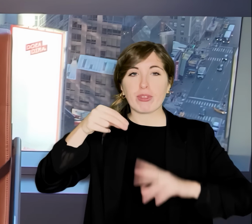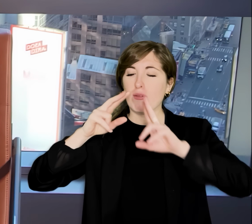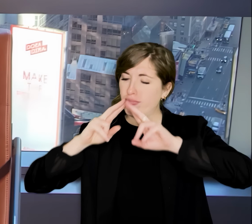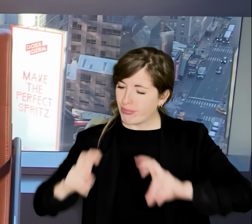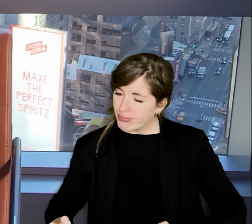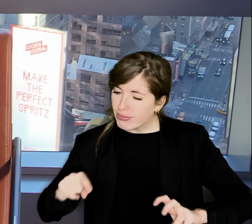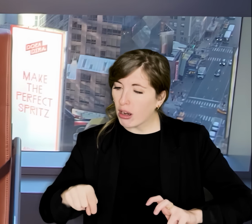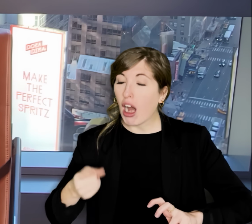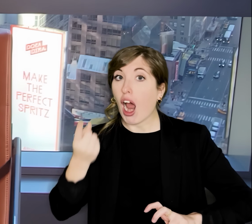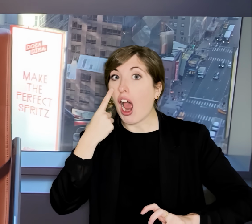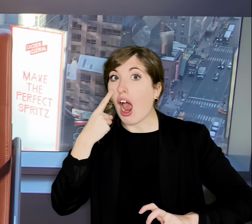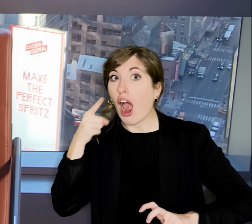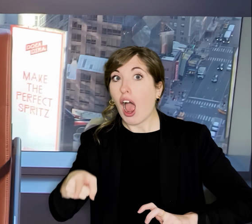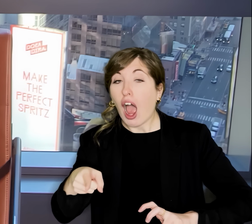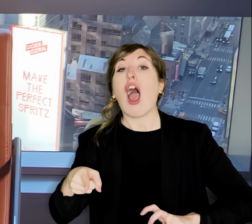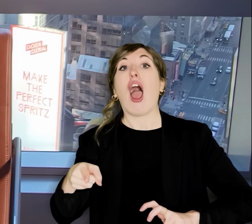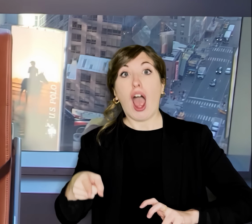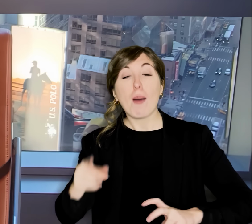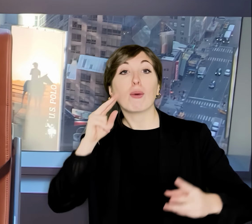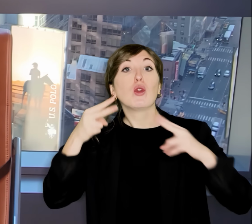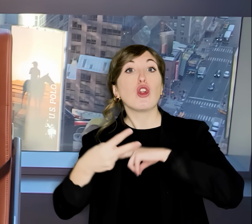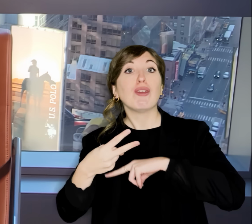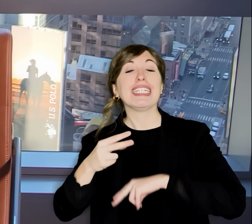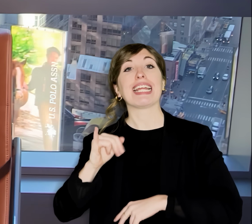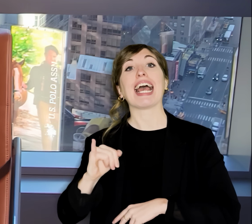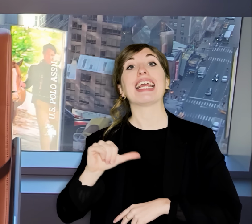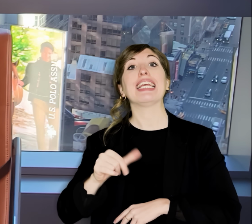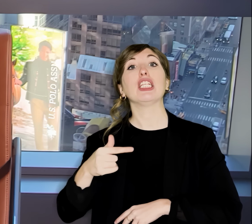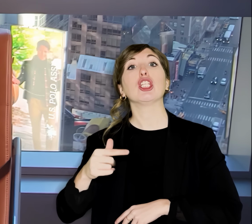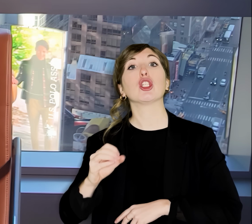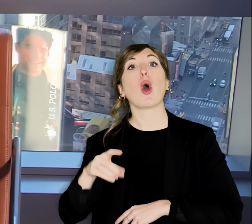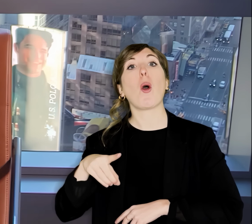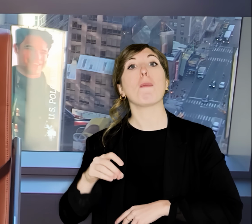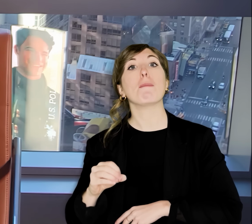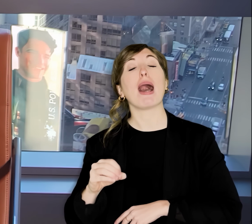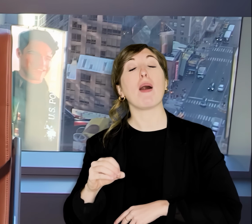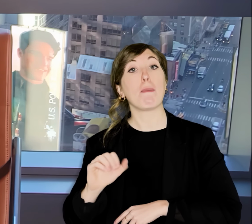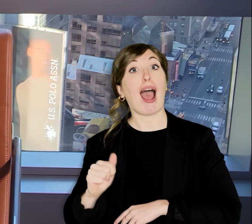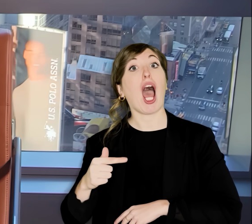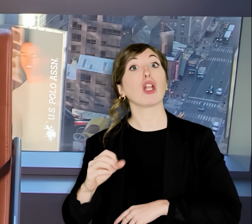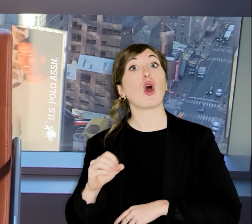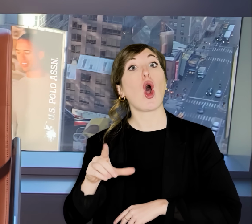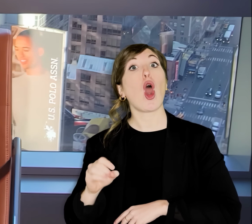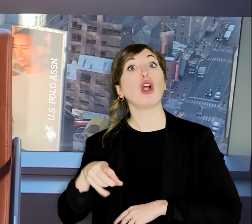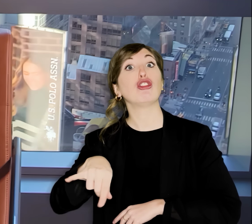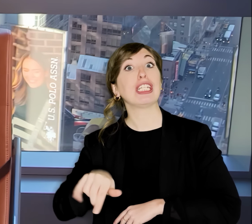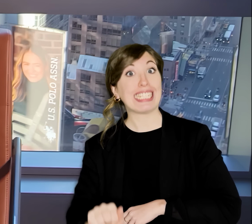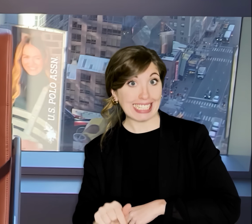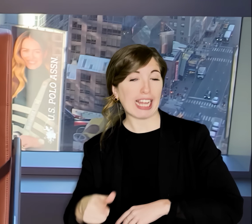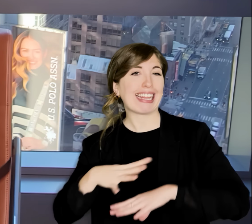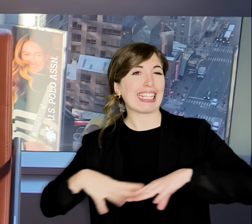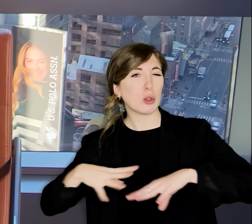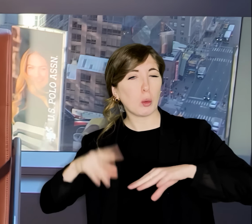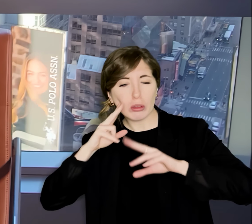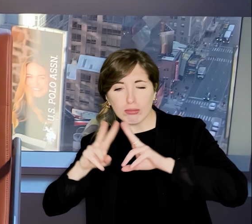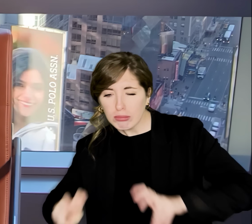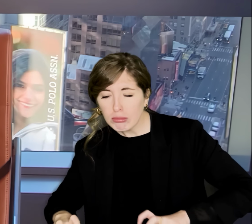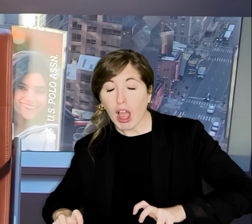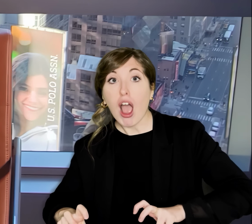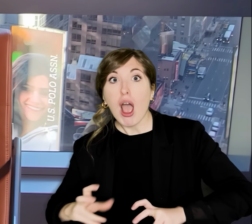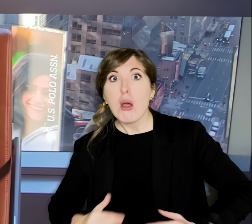vediamo esattamente che termini di tipo istologico istopatologico corrispondono esattamente a quello che noi abbiamo visto Abeti